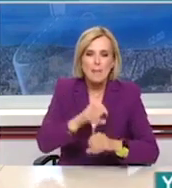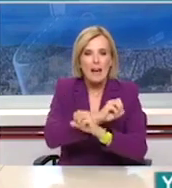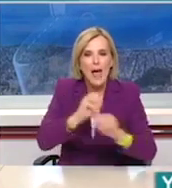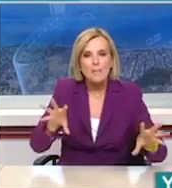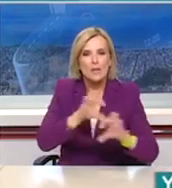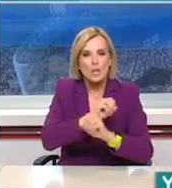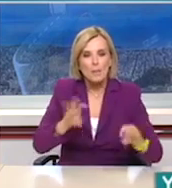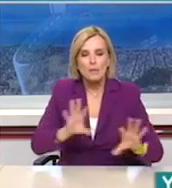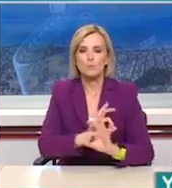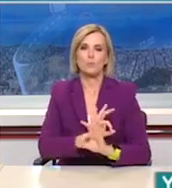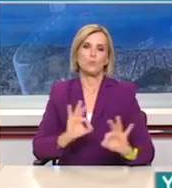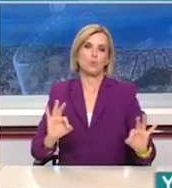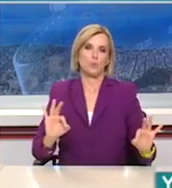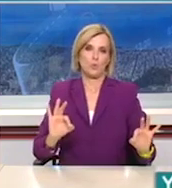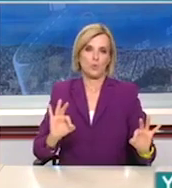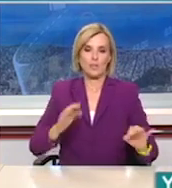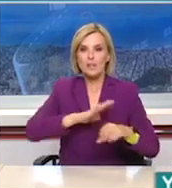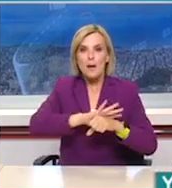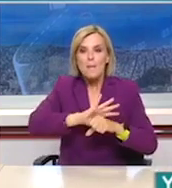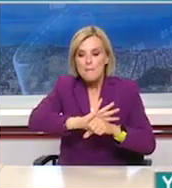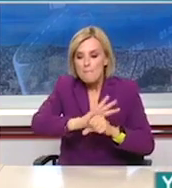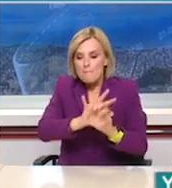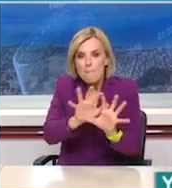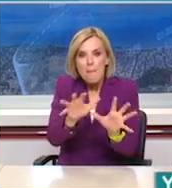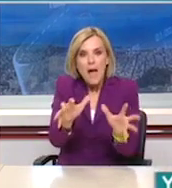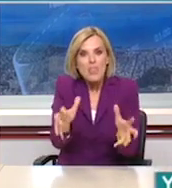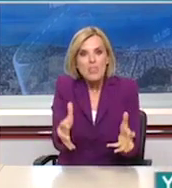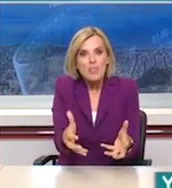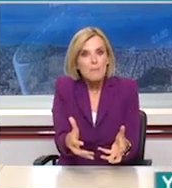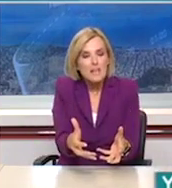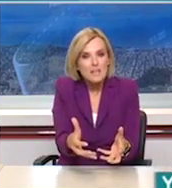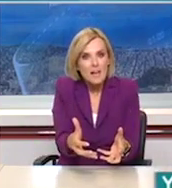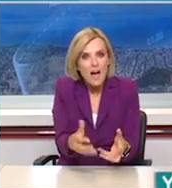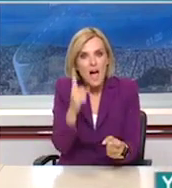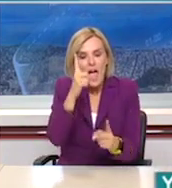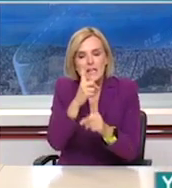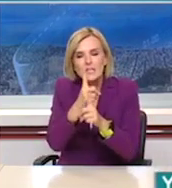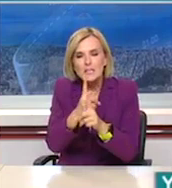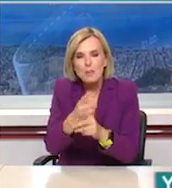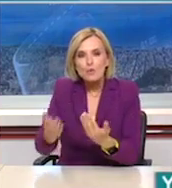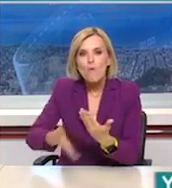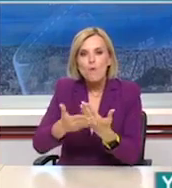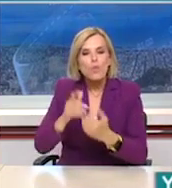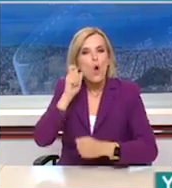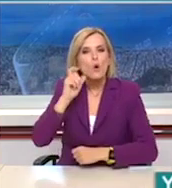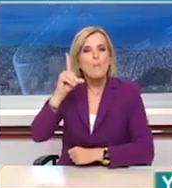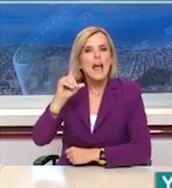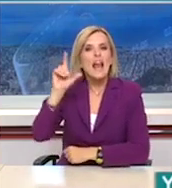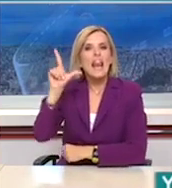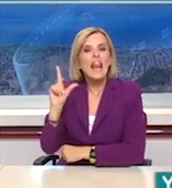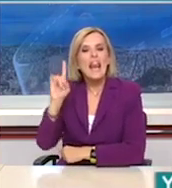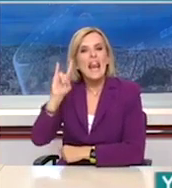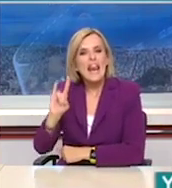πραγματικός αναπαραγωγικός ρυθμός της πανδημίας, σύμφωνα με τον επιδημιολόγο του ΙΟΔΗ, τον κύριο Λίτρα, έναν εκτίμητο βοηθό στην όλη προσπάθειά μας, το πραγματικό